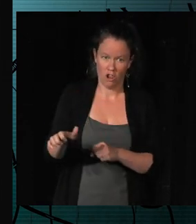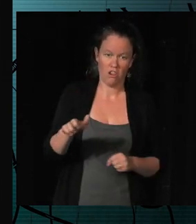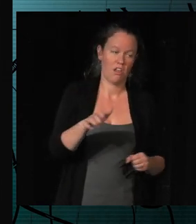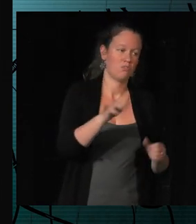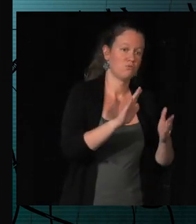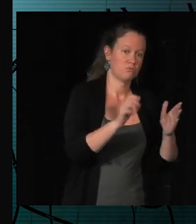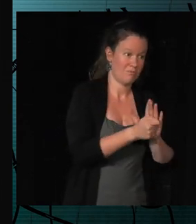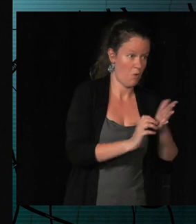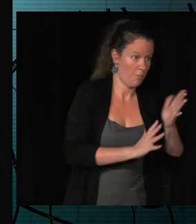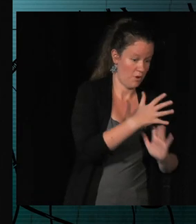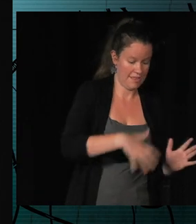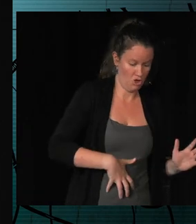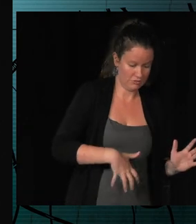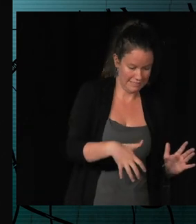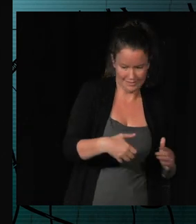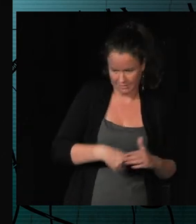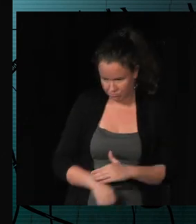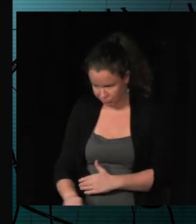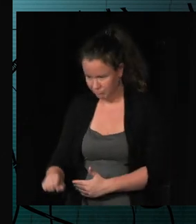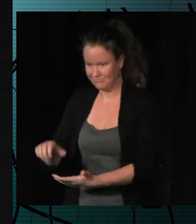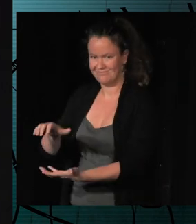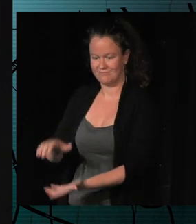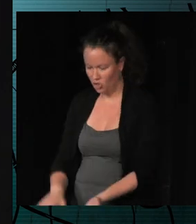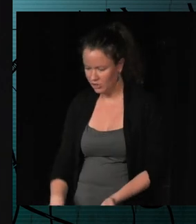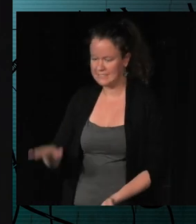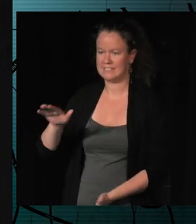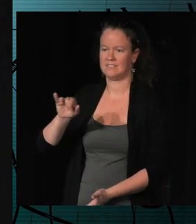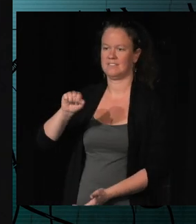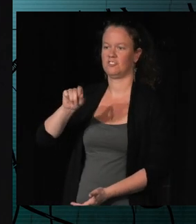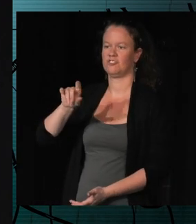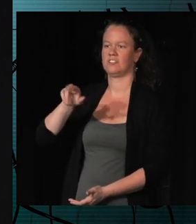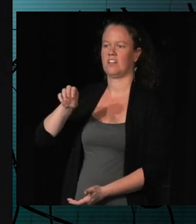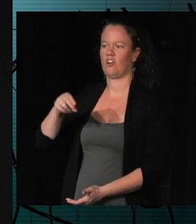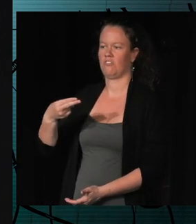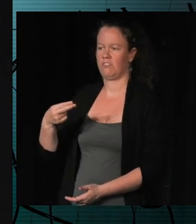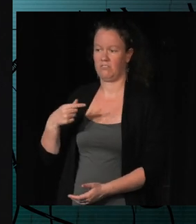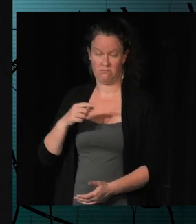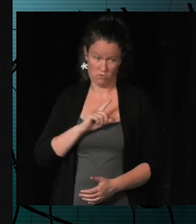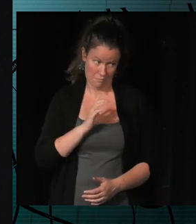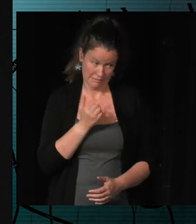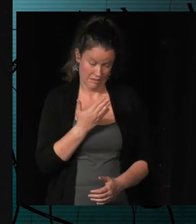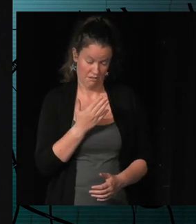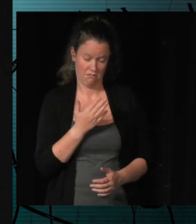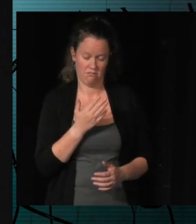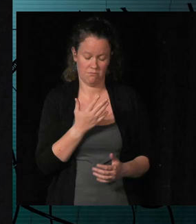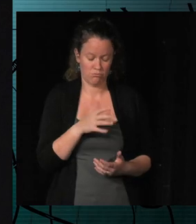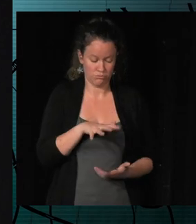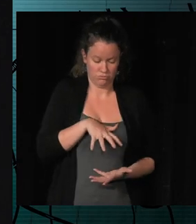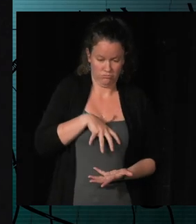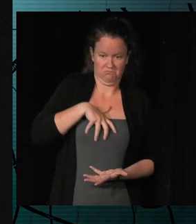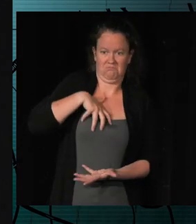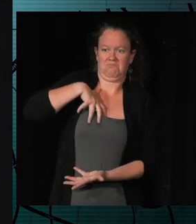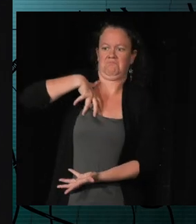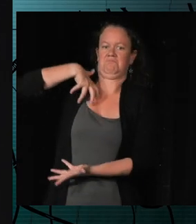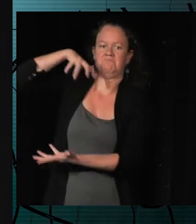dans Lael ça marche toujours pas moi j'avais compris ça enfin c'est vraiment une création en fait aidée par enfin par l'espèce de démon qui s'appelle